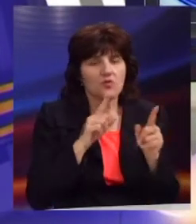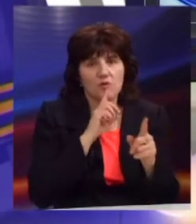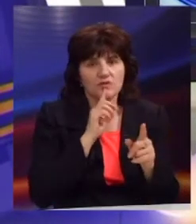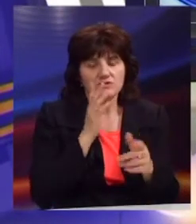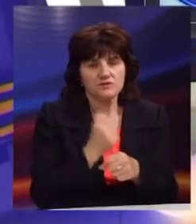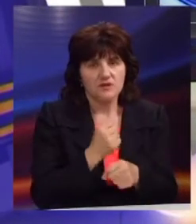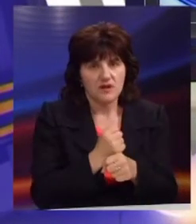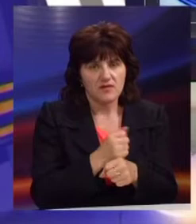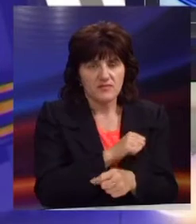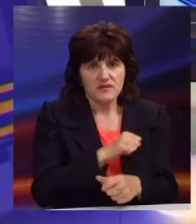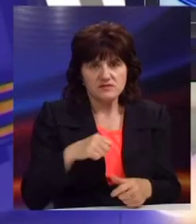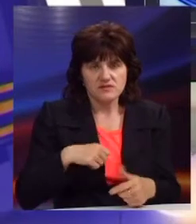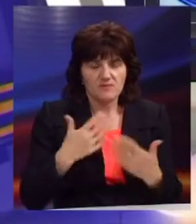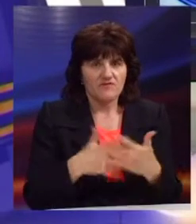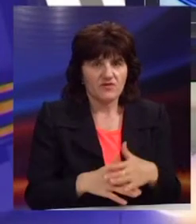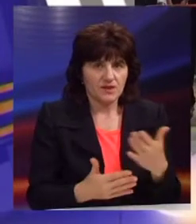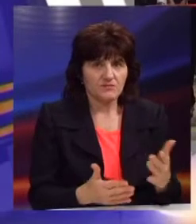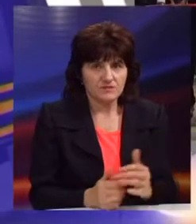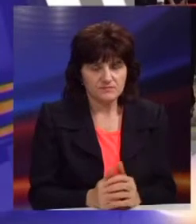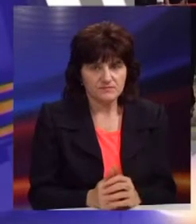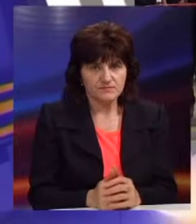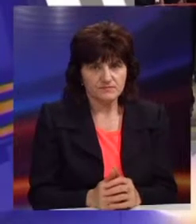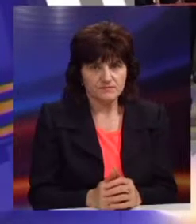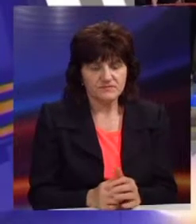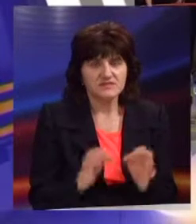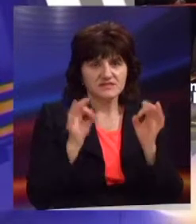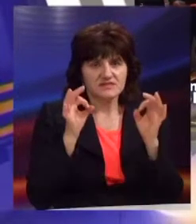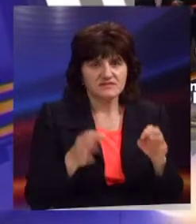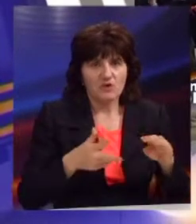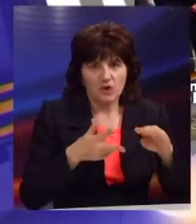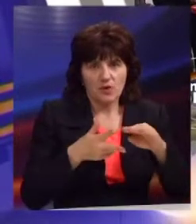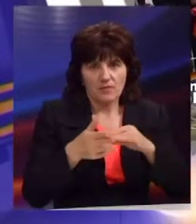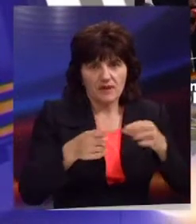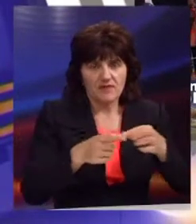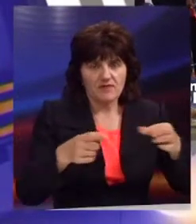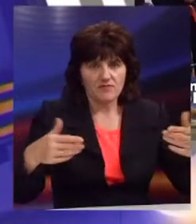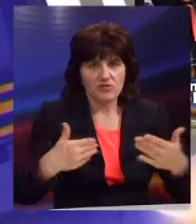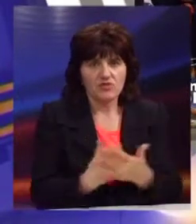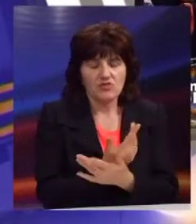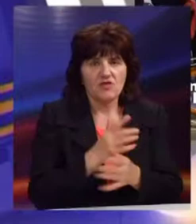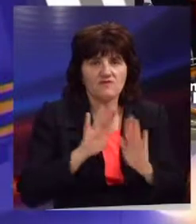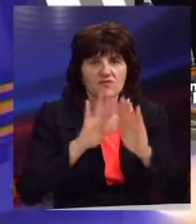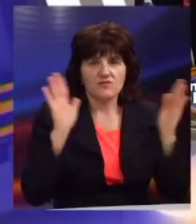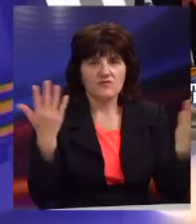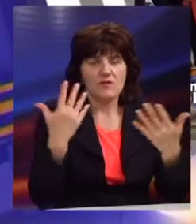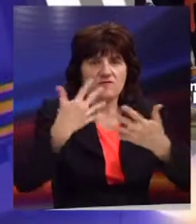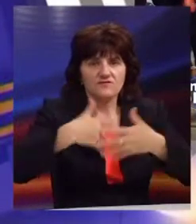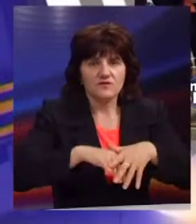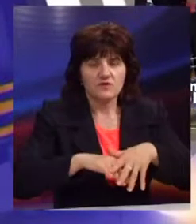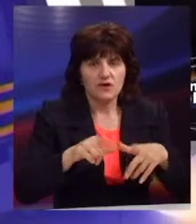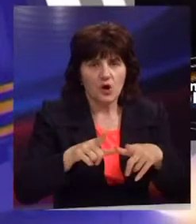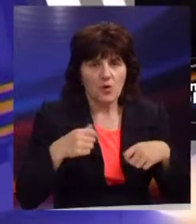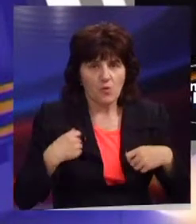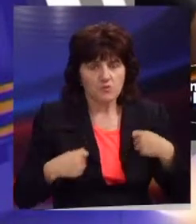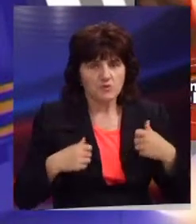su propisani oglasima samih kompanija. Svako presecanje vrpce prilikom otvaranja novih pogona stranih kompanija u